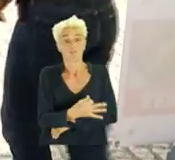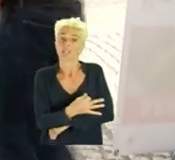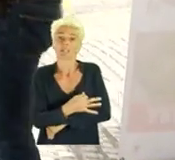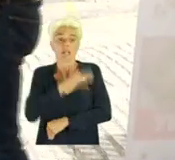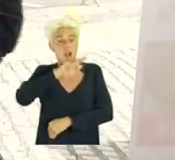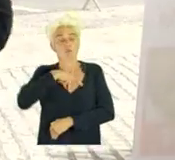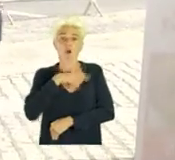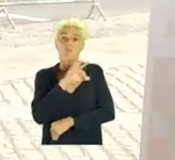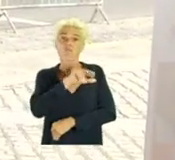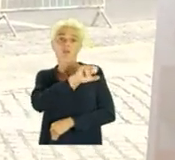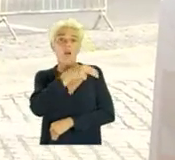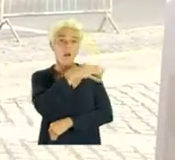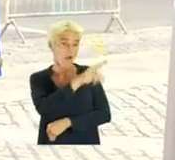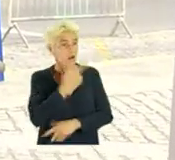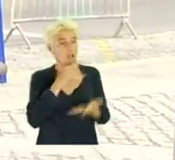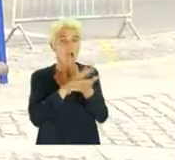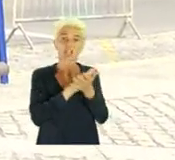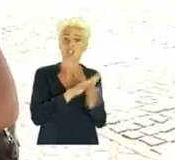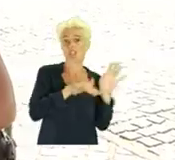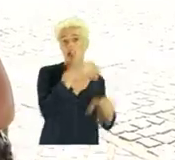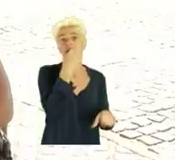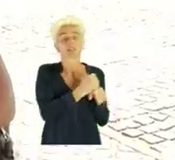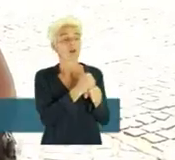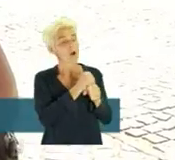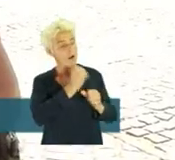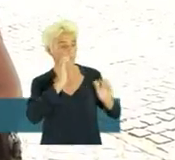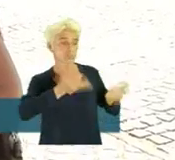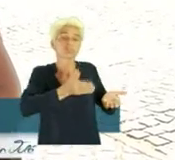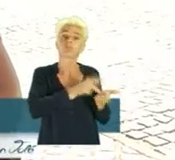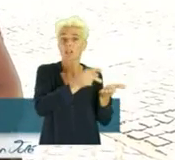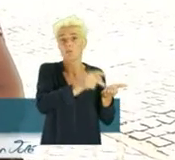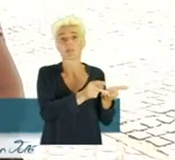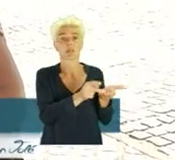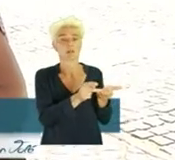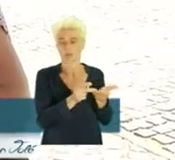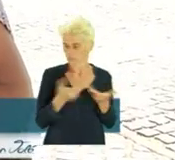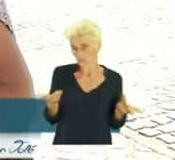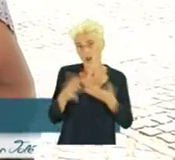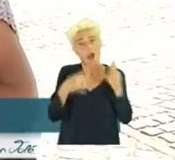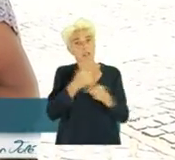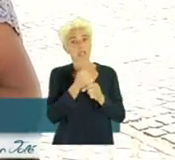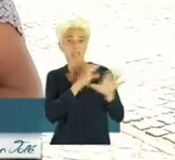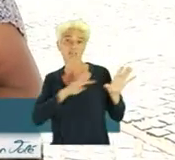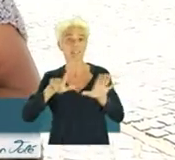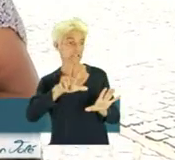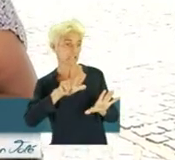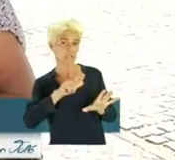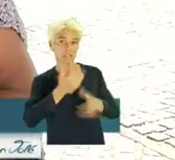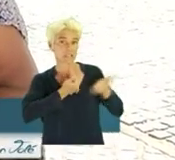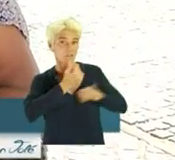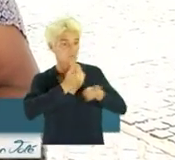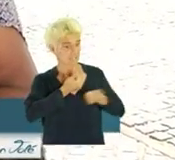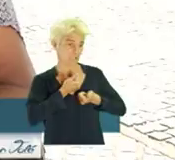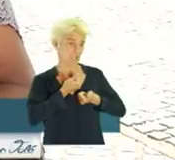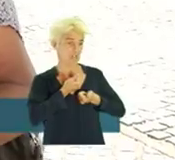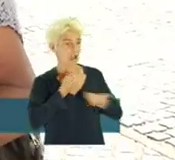fils Franck à l'âge de 15 ans au CHU de Pointe-à-Pitre. Bon, en 97, il n'y